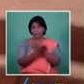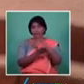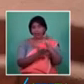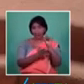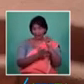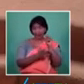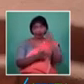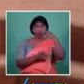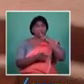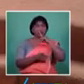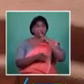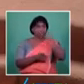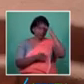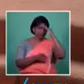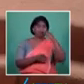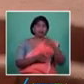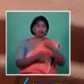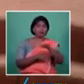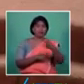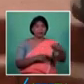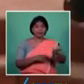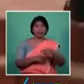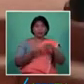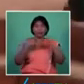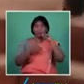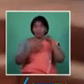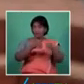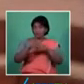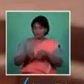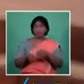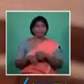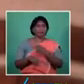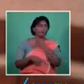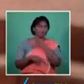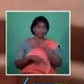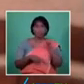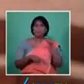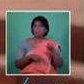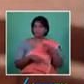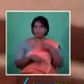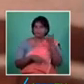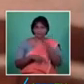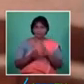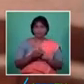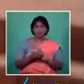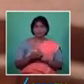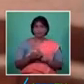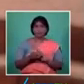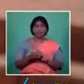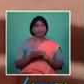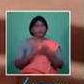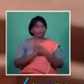කතානායකගේ ඉඩමක් කුලියට අරන් තයිලෝක විජේපත්‍ර වවලා යනුවෙන් සඳහන් ප්‍රවෘත්තියද මුළුමනින්ම අසත්‍ය වන අතර ඒ තරයේ මම ප්‍රතික්ෂේප කරමි